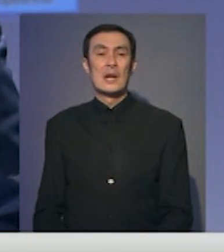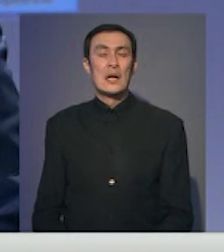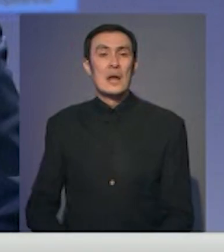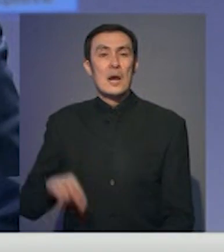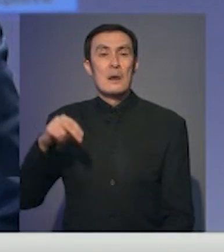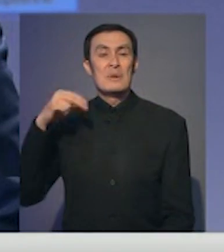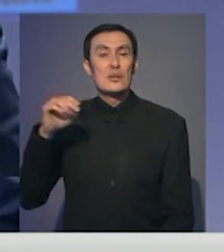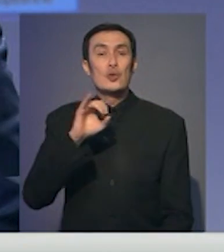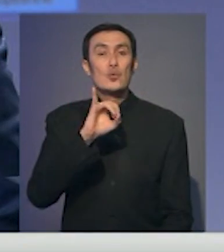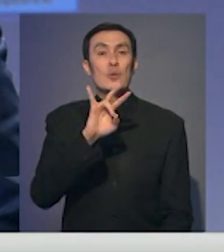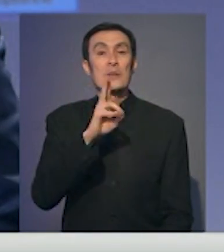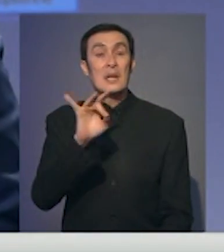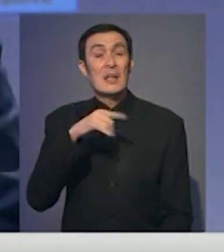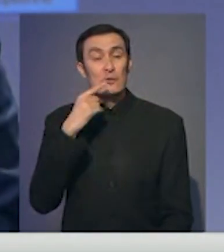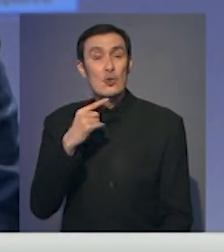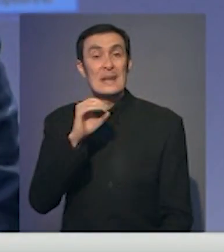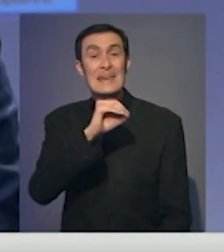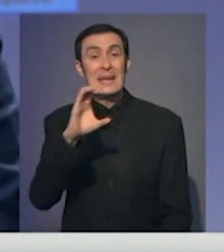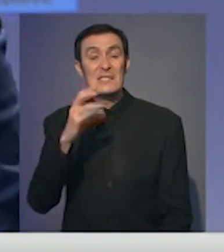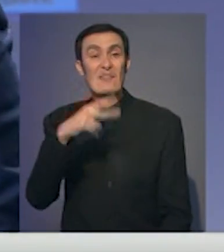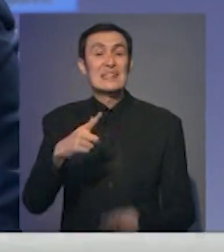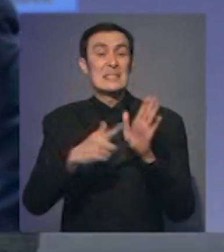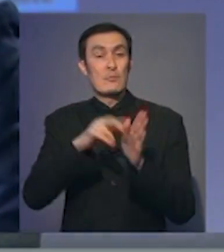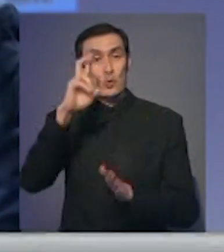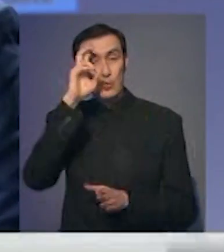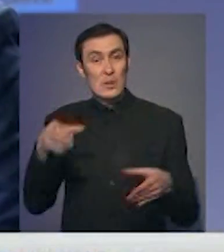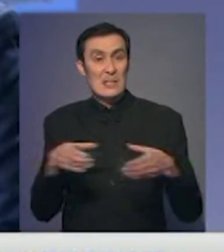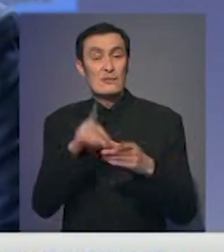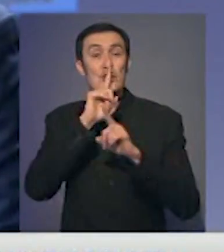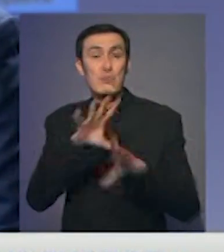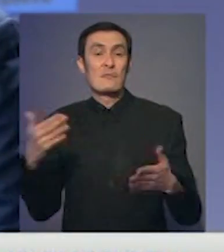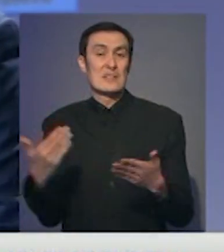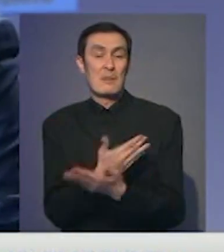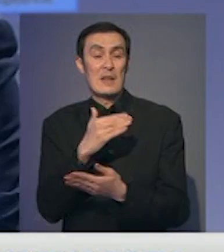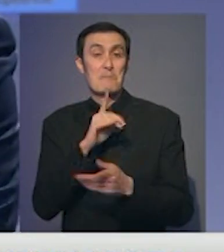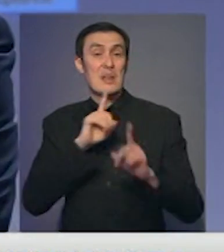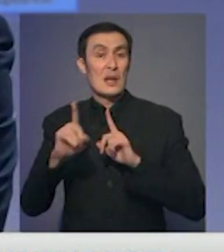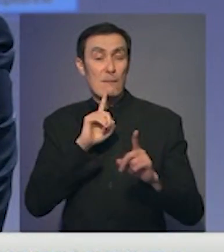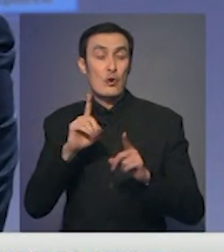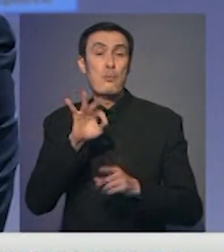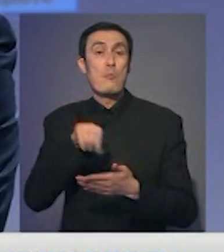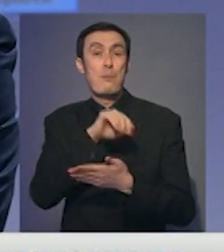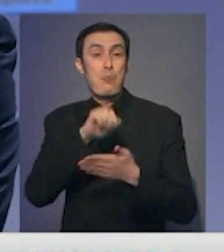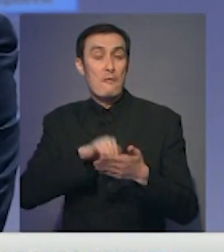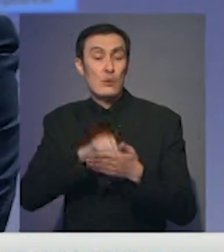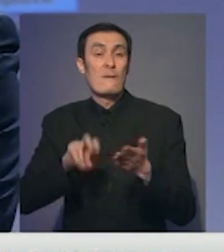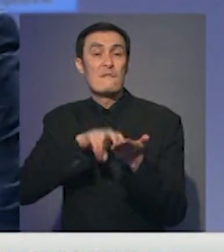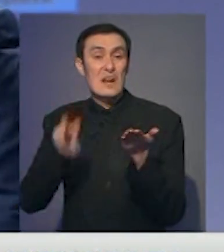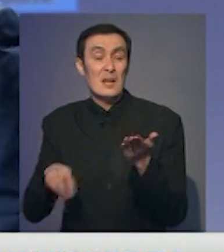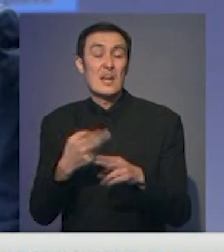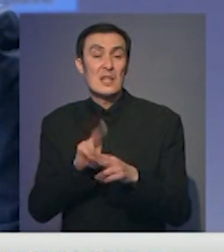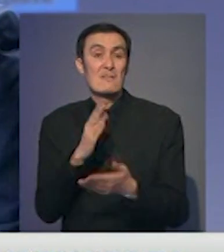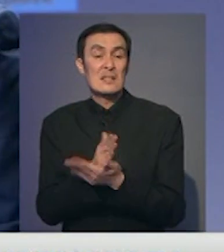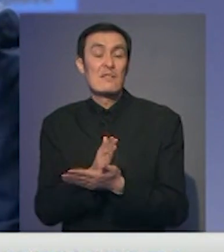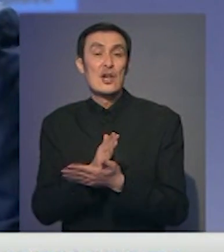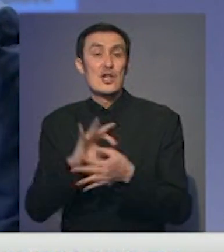Президент Юнкер подчеркнул, что ЕС в составе 27 стран не будет возобновлять переговоры вокруг соглашения о выходе, которое представляет